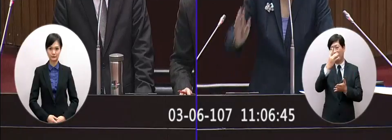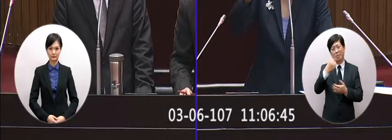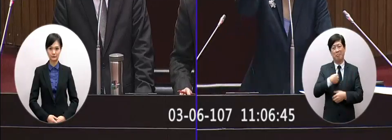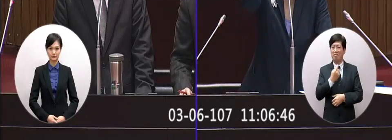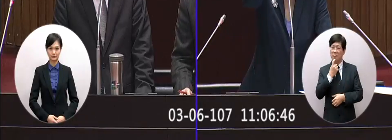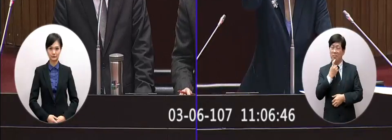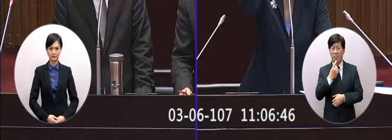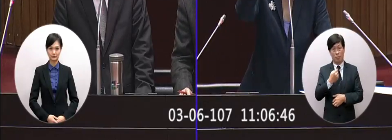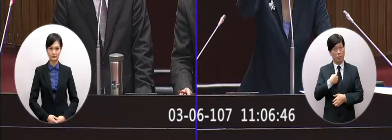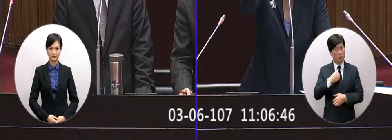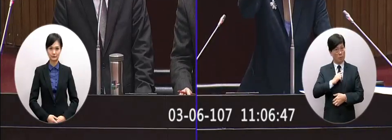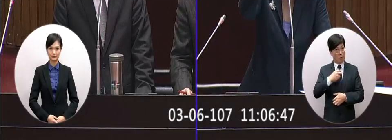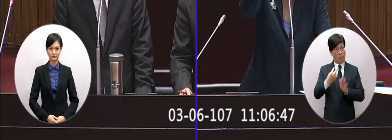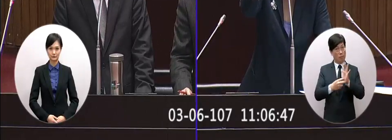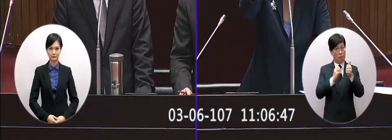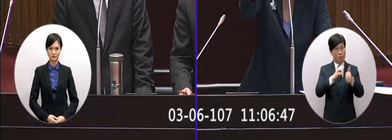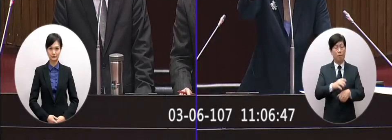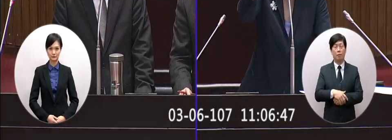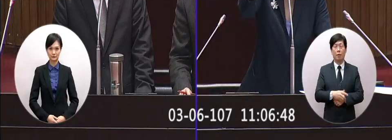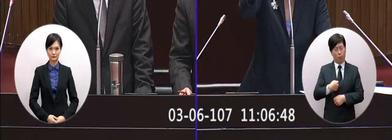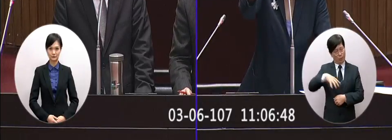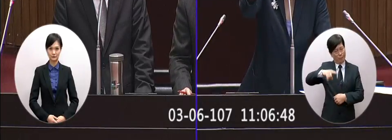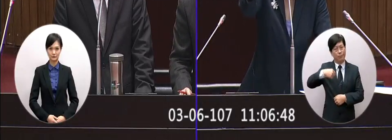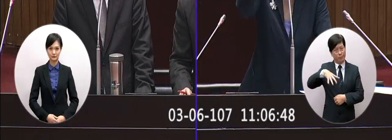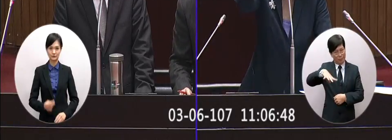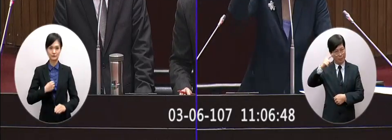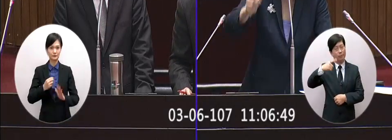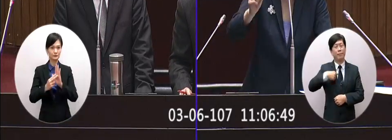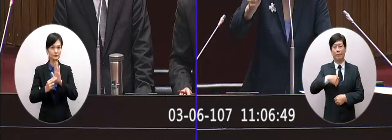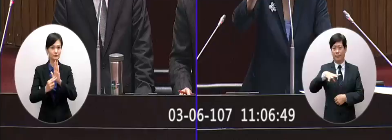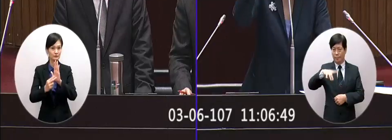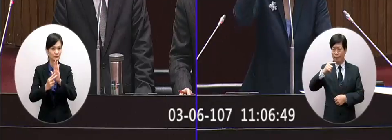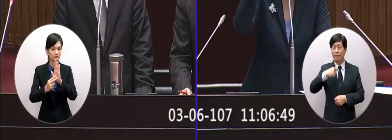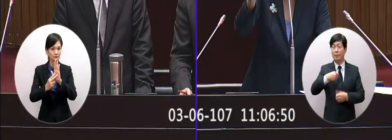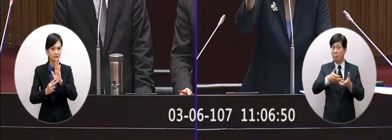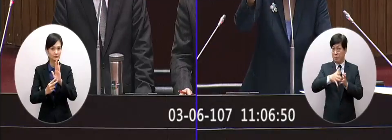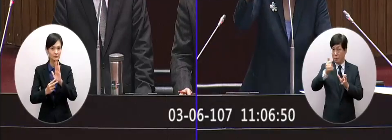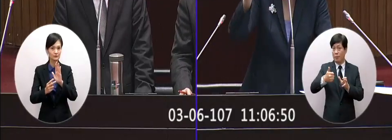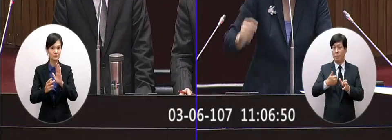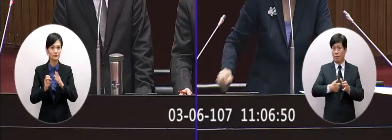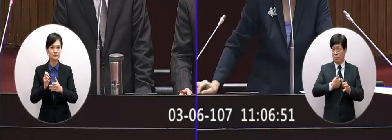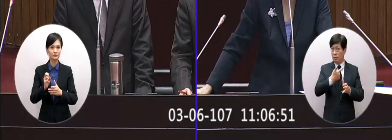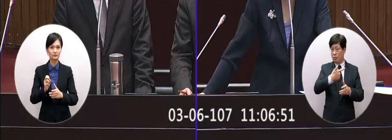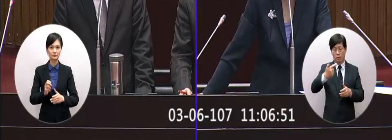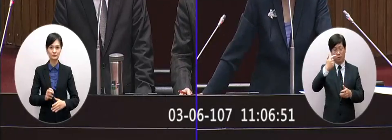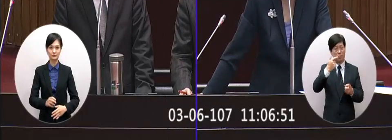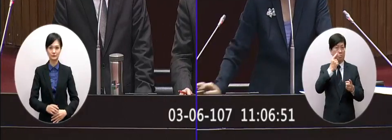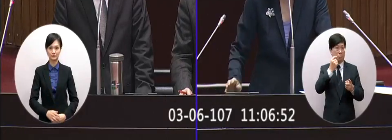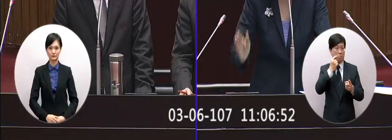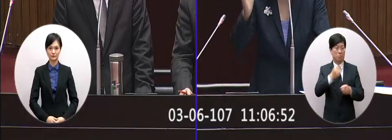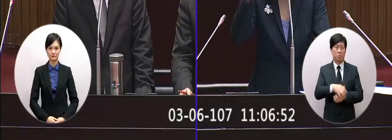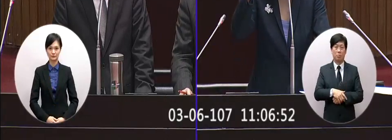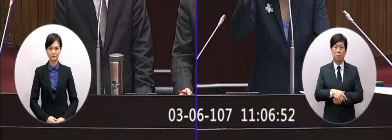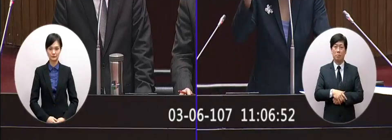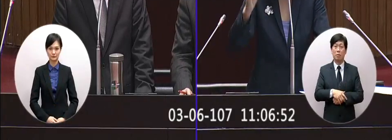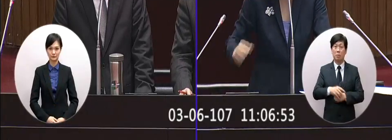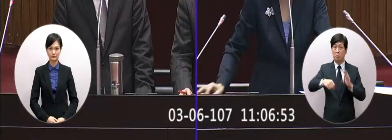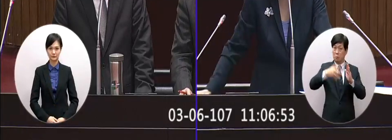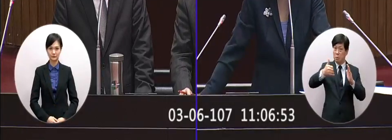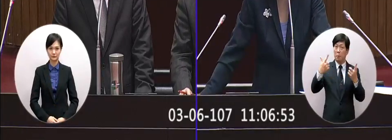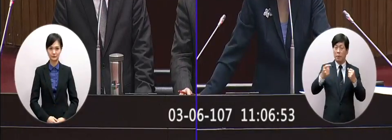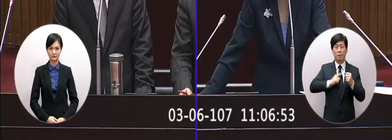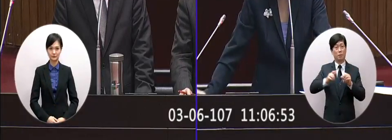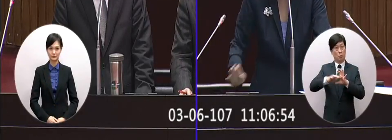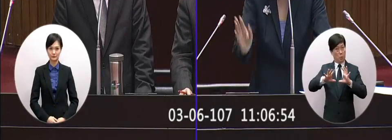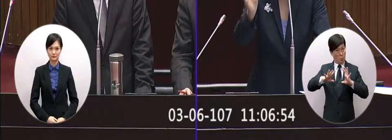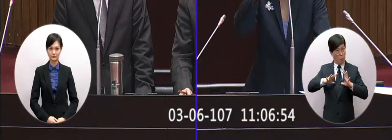惑。我必须要说，部长让我先说，先让我先说，部长，我其实很同情你，院长，我们部长是一个文